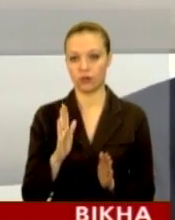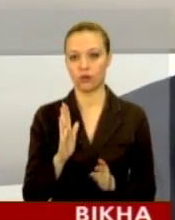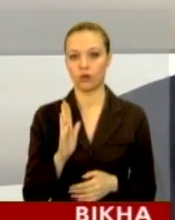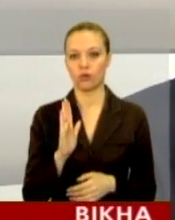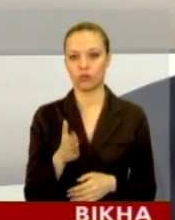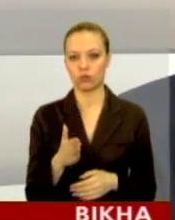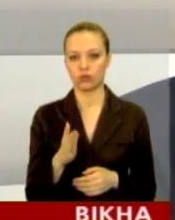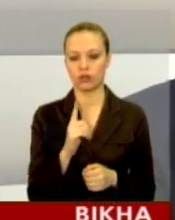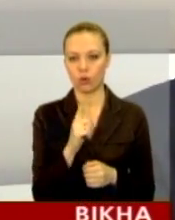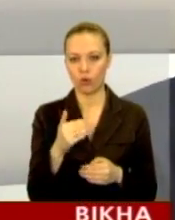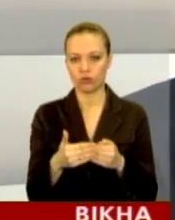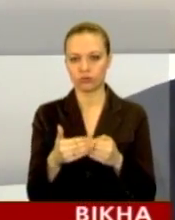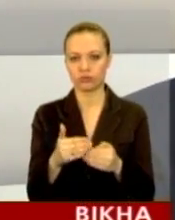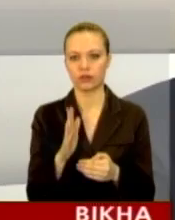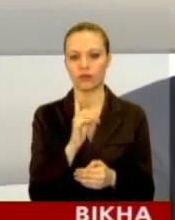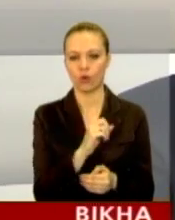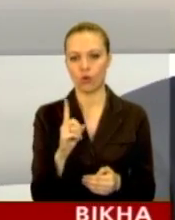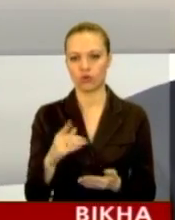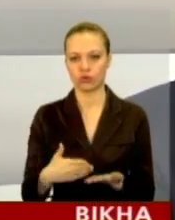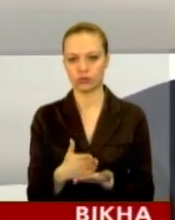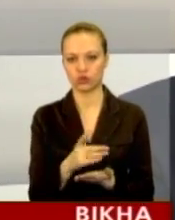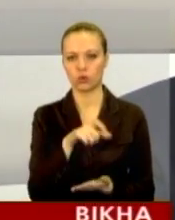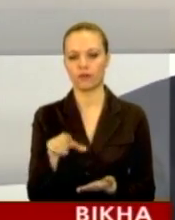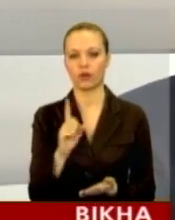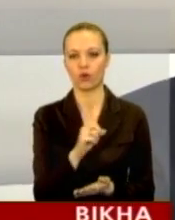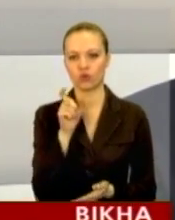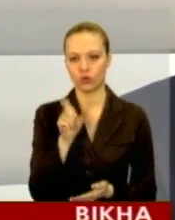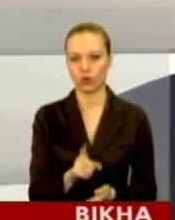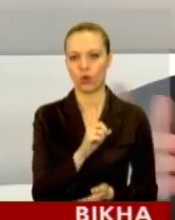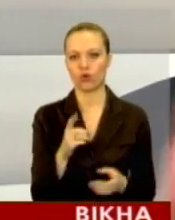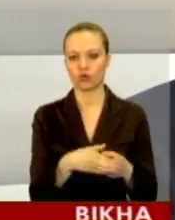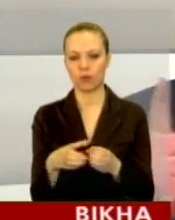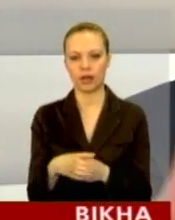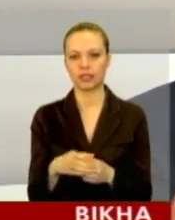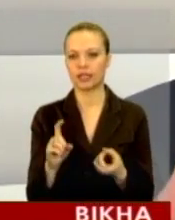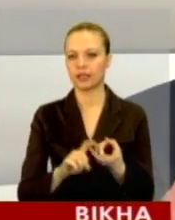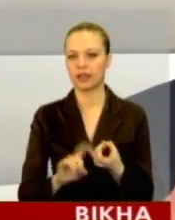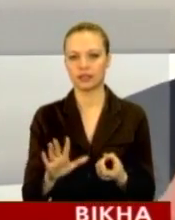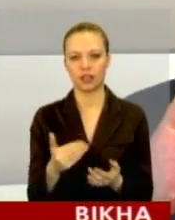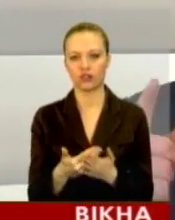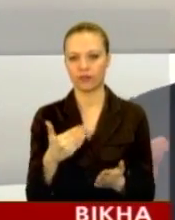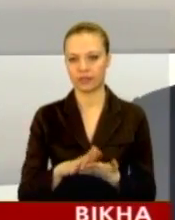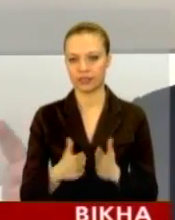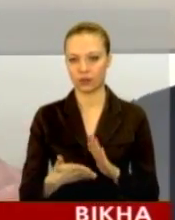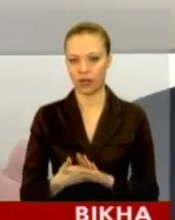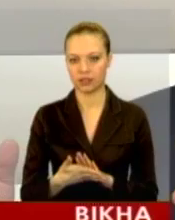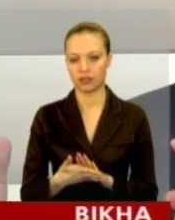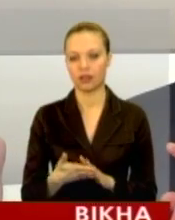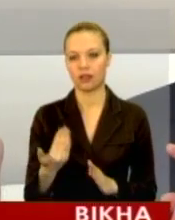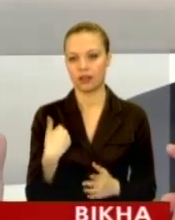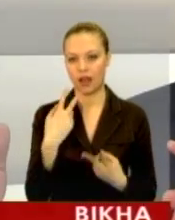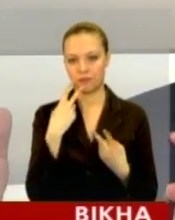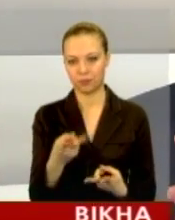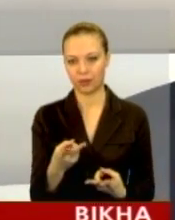в кроці кожного чиновника, в кроці кожної людини, кожної партії, незалежно від ситуації. Тому я